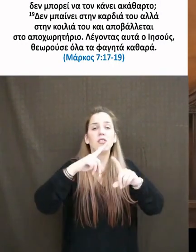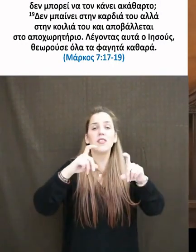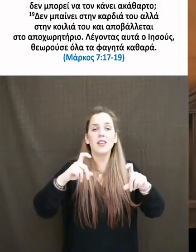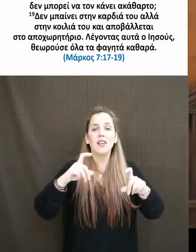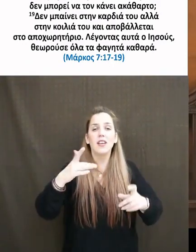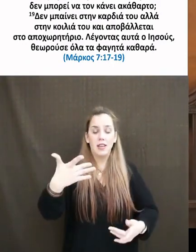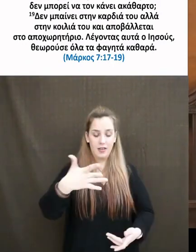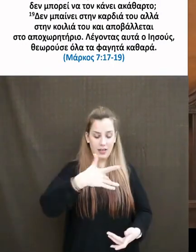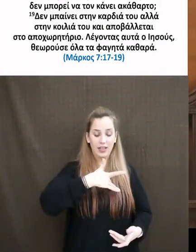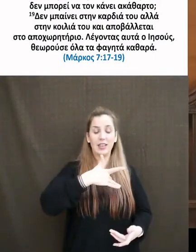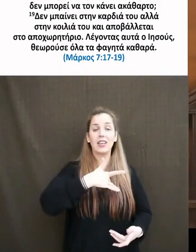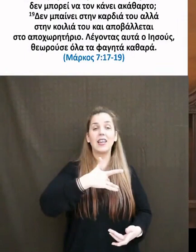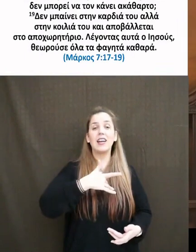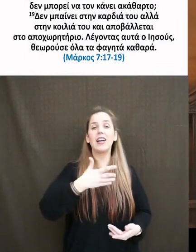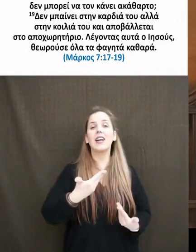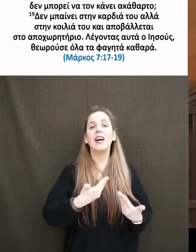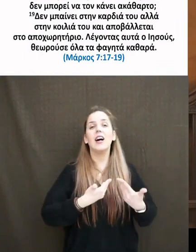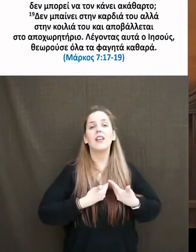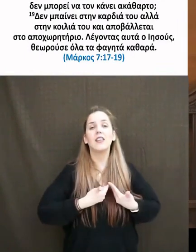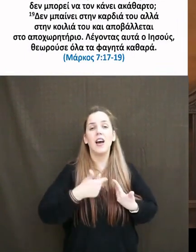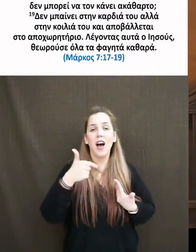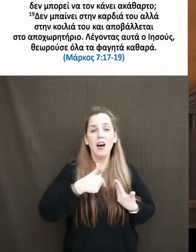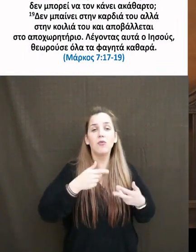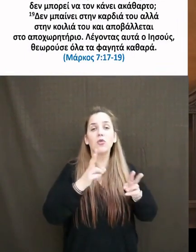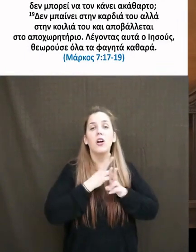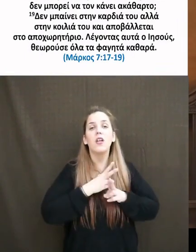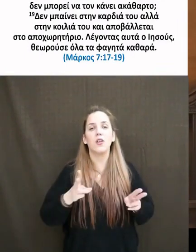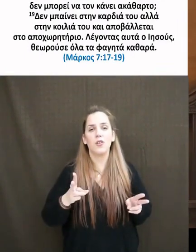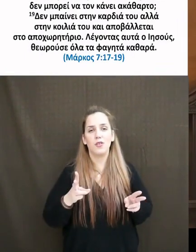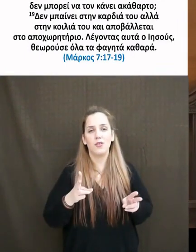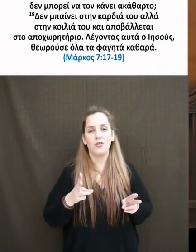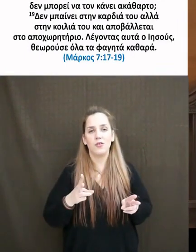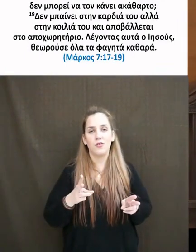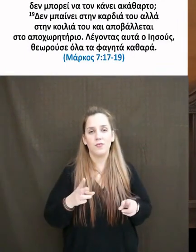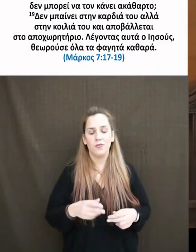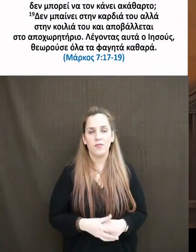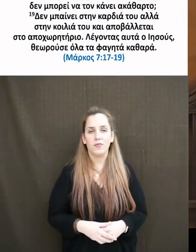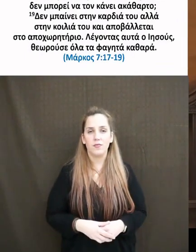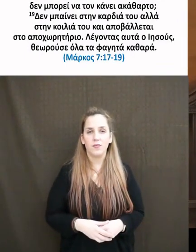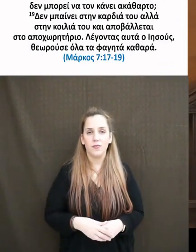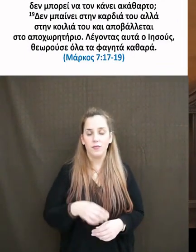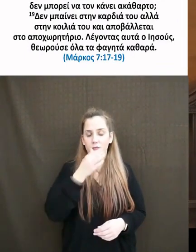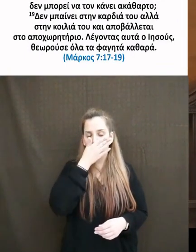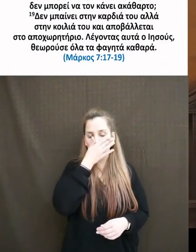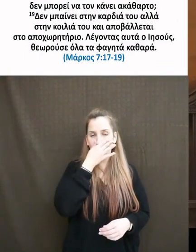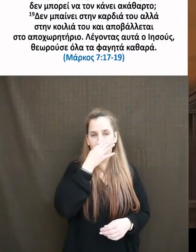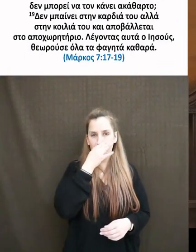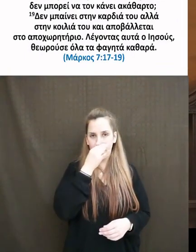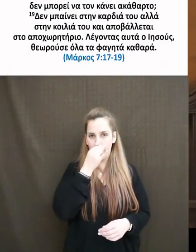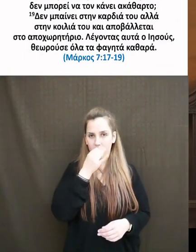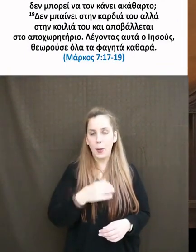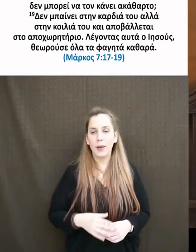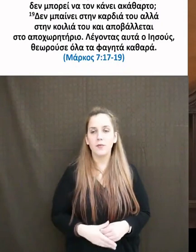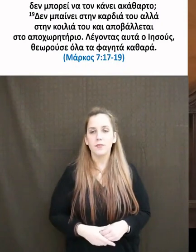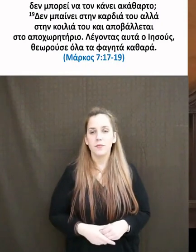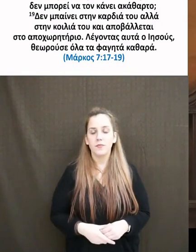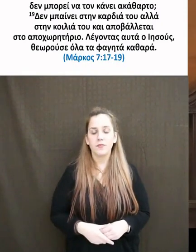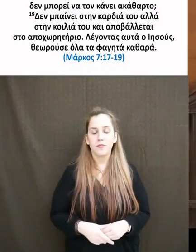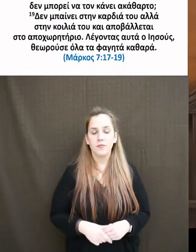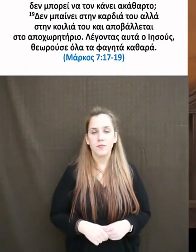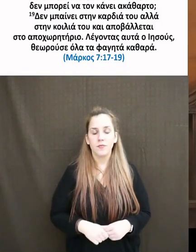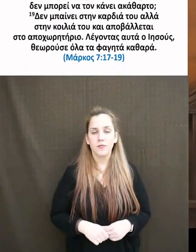Και τώρα πρέπει, αδελφοί, να ξαναδιαβάσουμε τα εδάφια αυτά, που είναι πολύ δύσκολα, αλλά τα